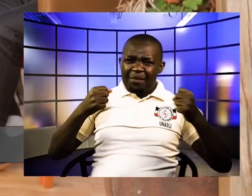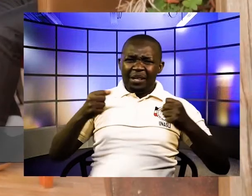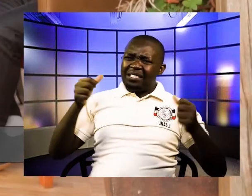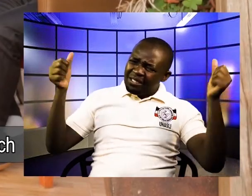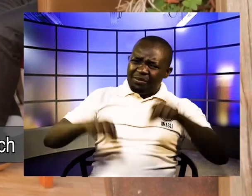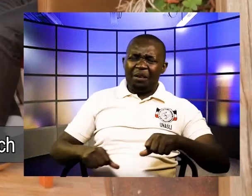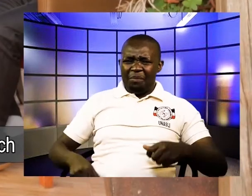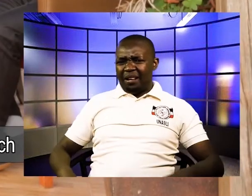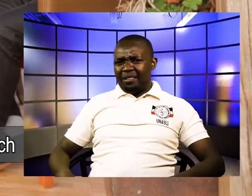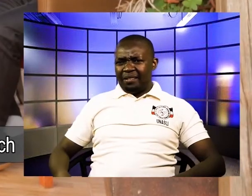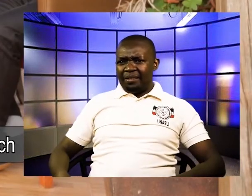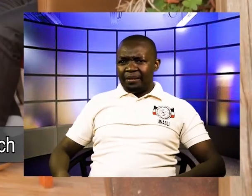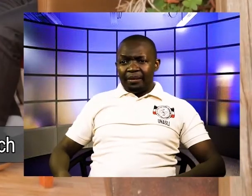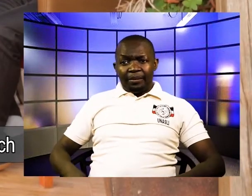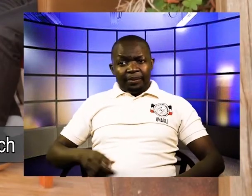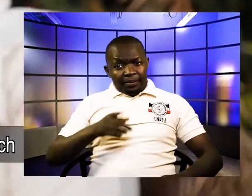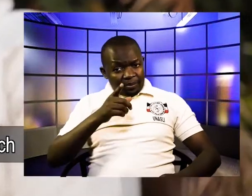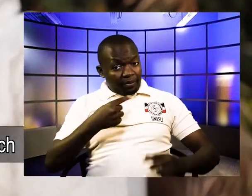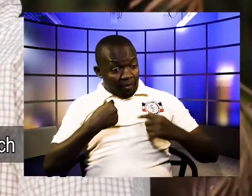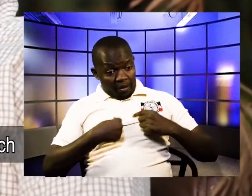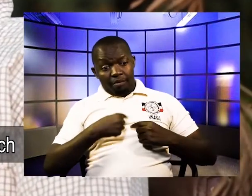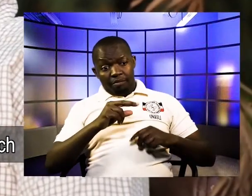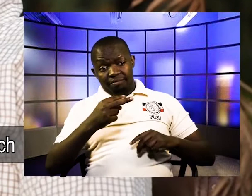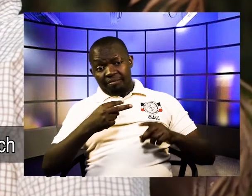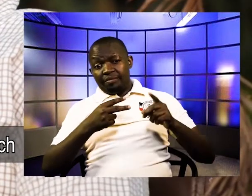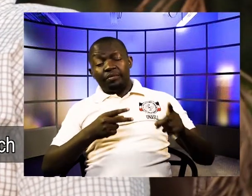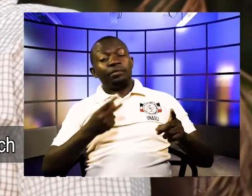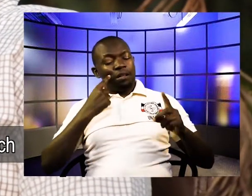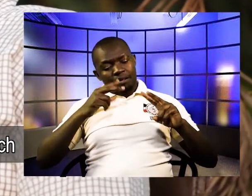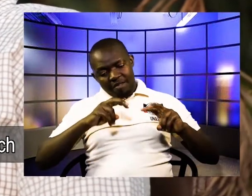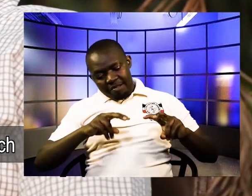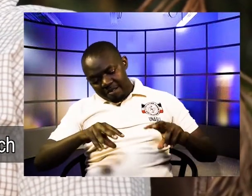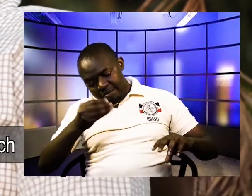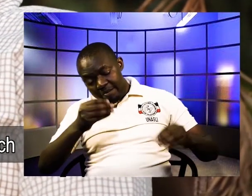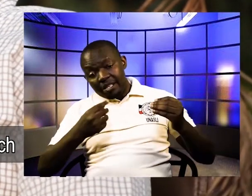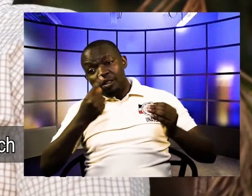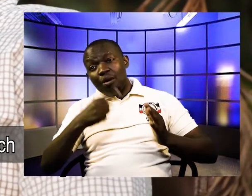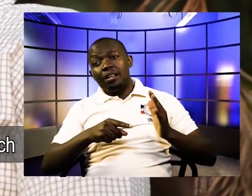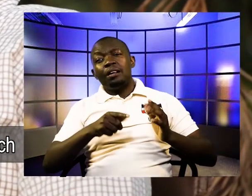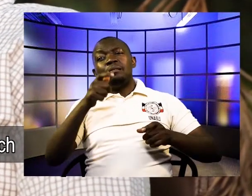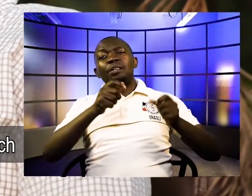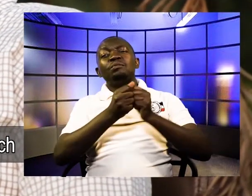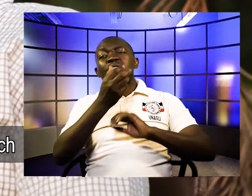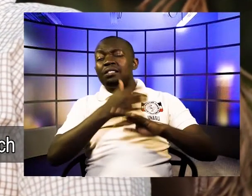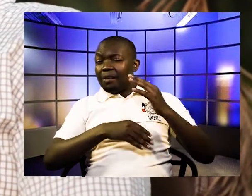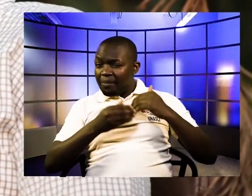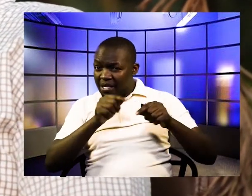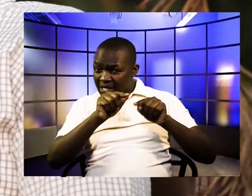nnyo. Okunoonyereza kulaga nti abantu abaliko obulemu bayita mu buzibu